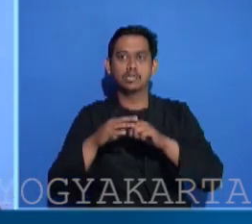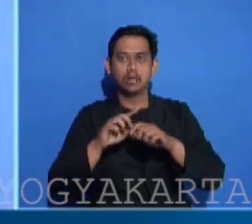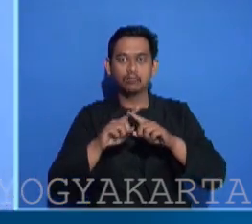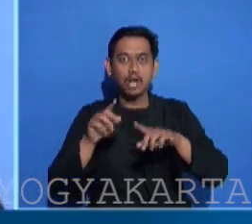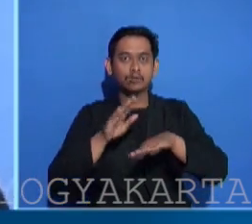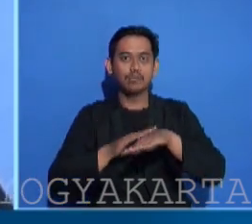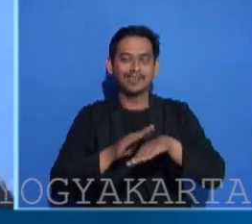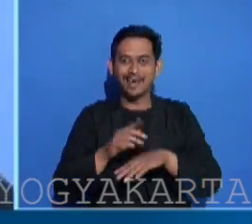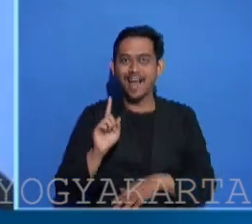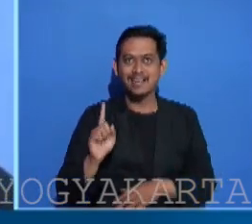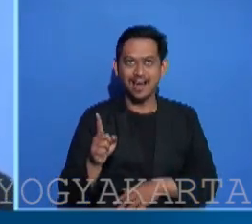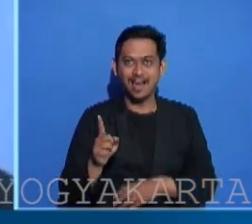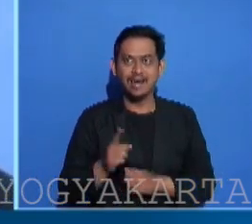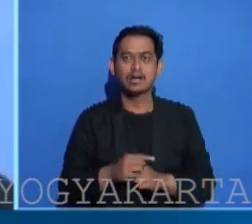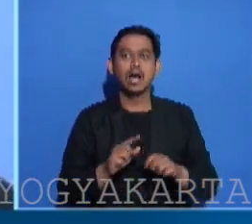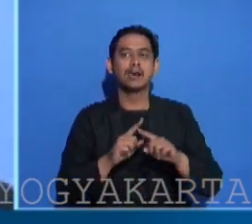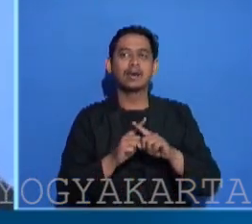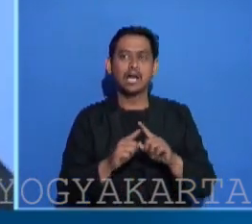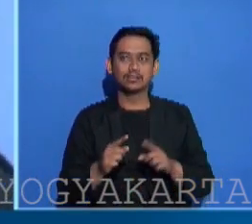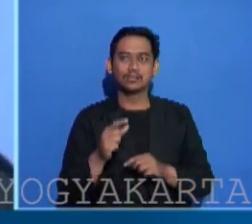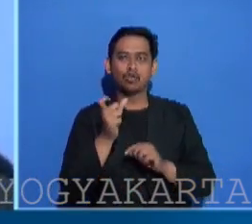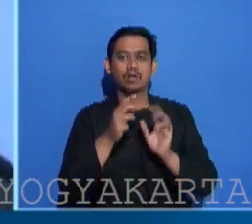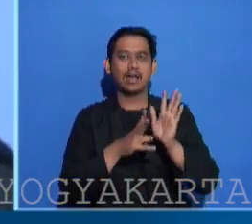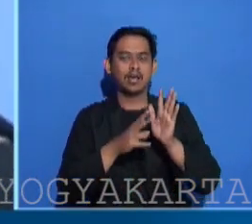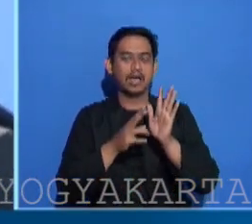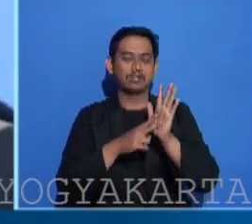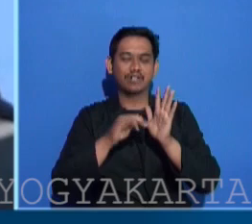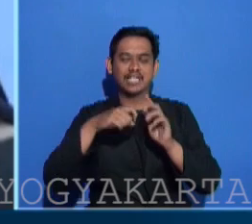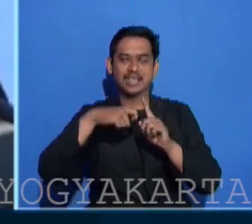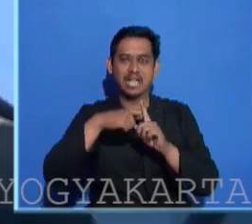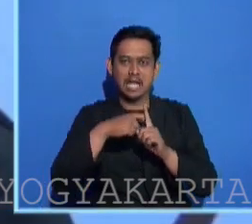ke Jemparingan. Dan uniknya tuh saya tertarik karena dia cara